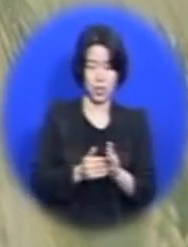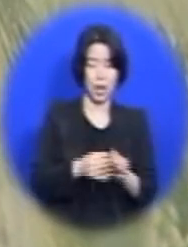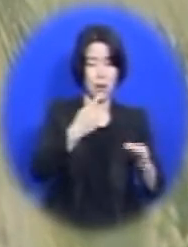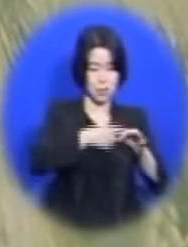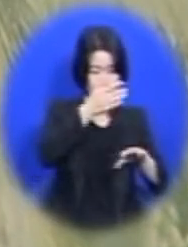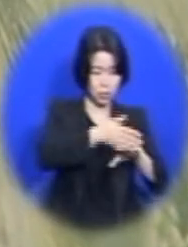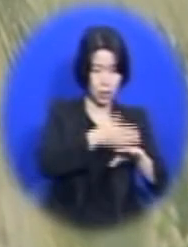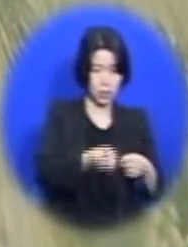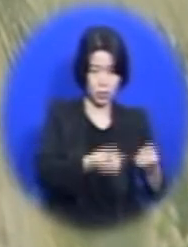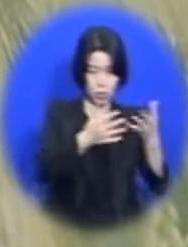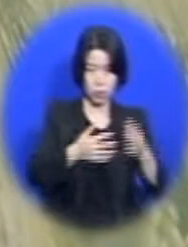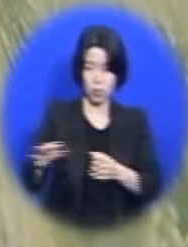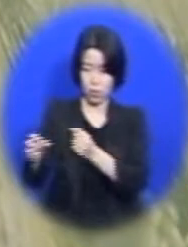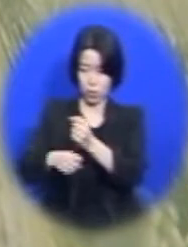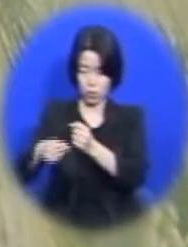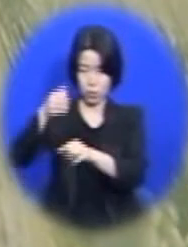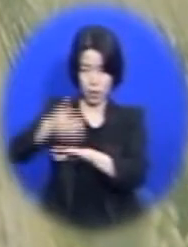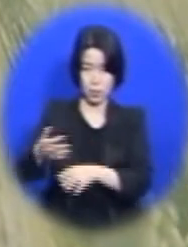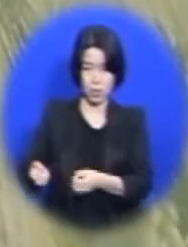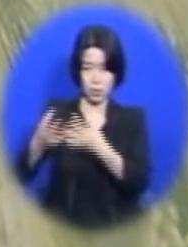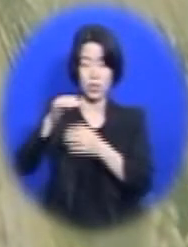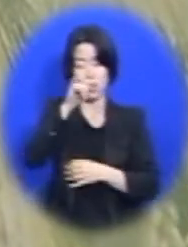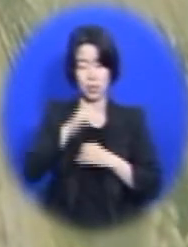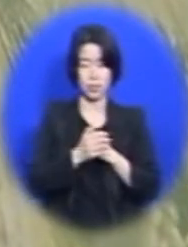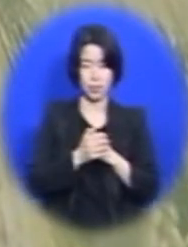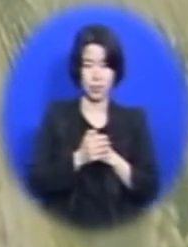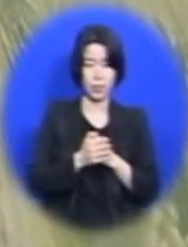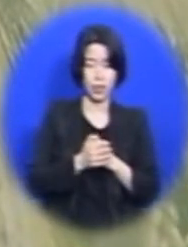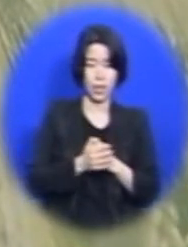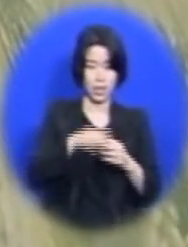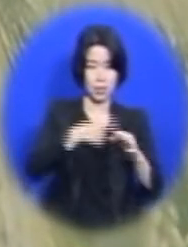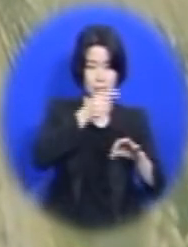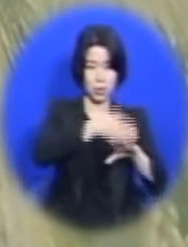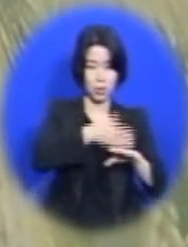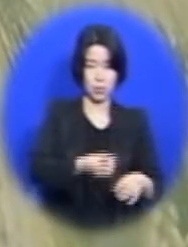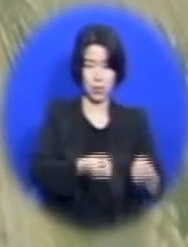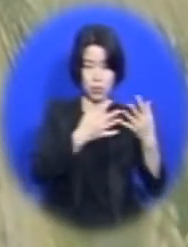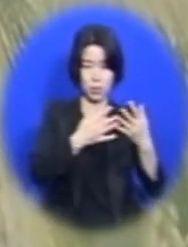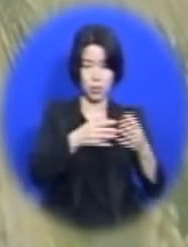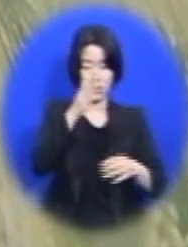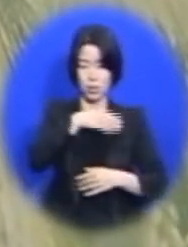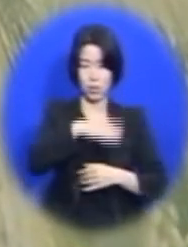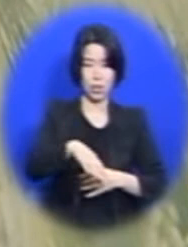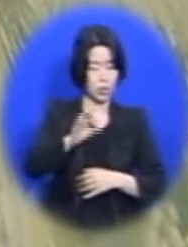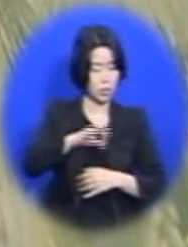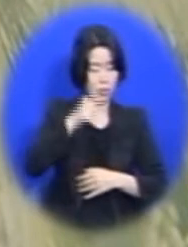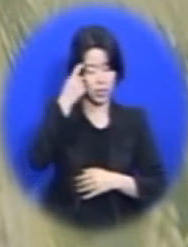있고 추수감사주일이 있는 것입니다. 이 맥주감사주일을 절대 소홀히 하면 안